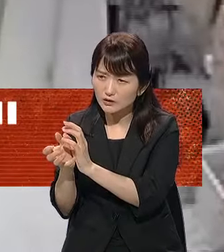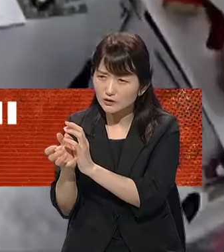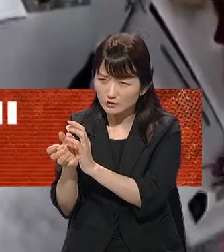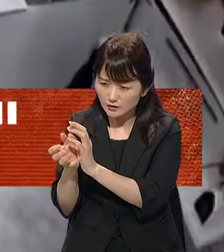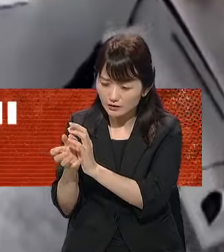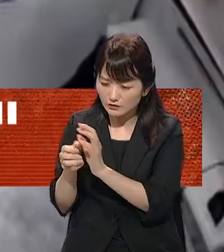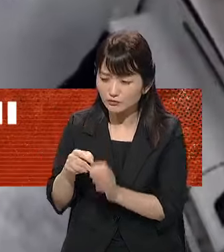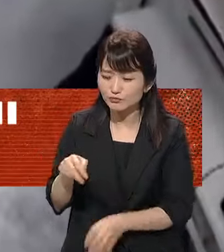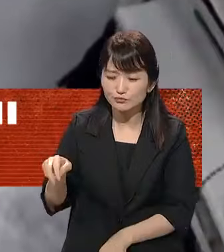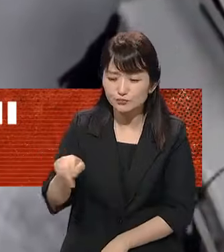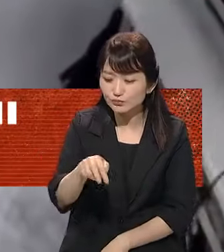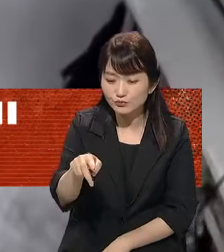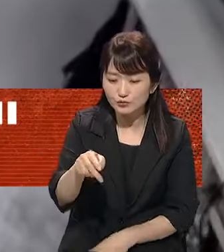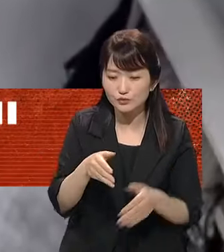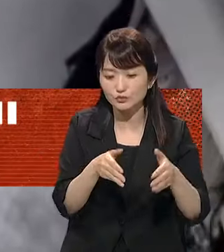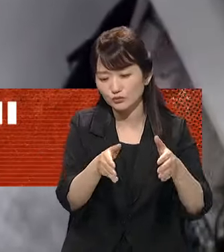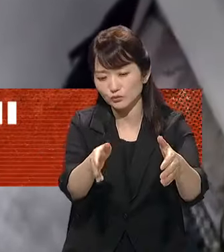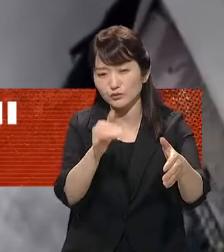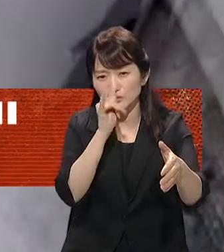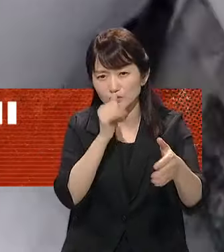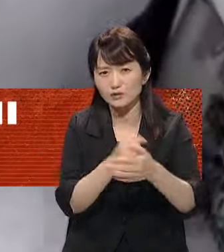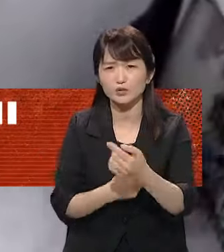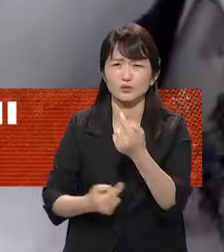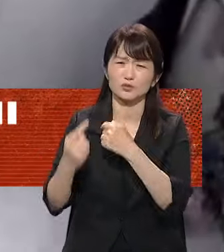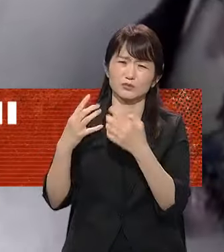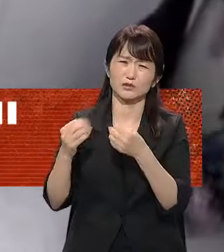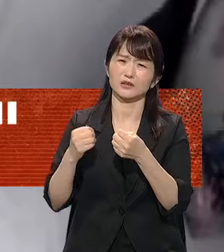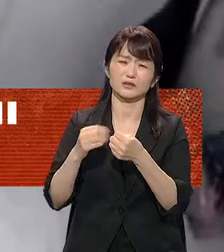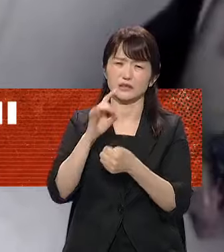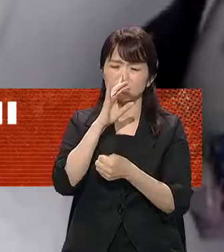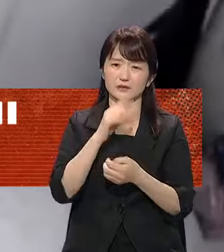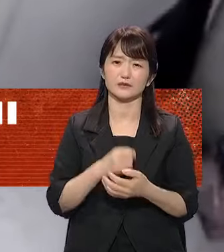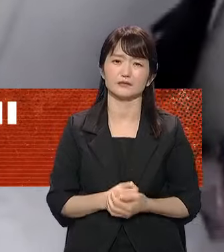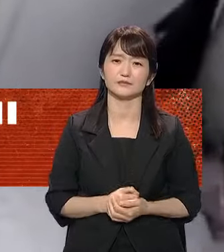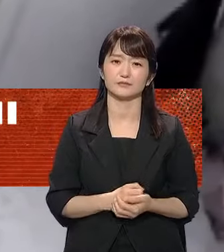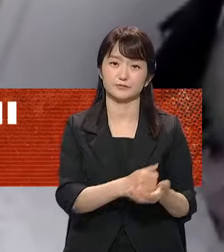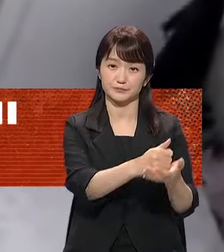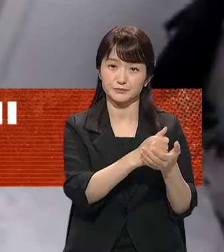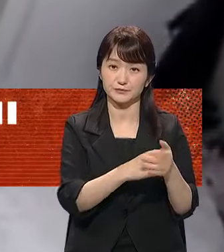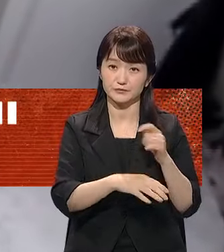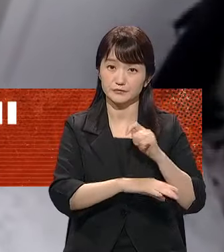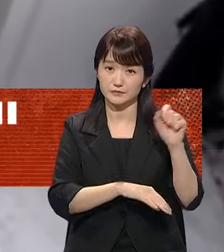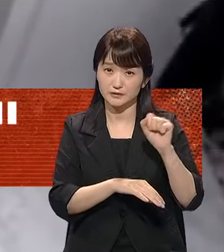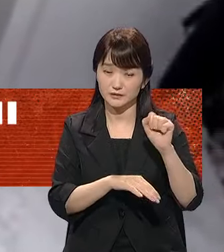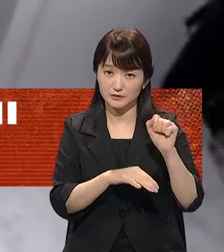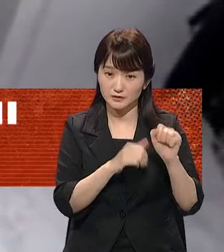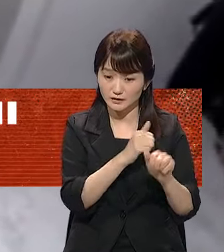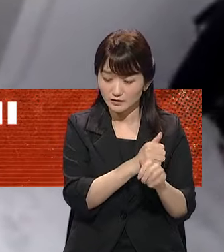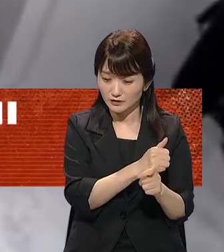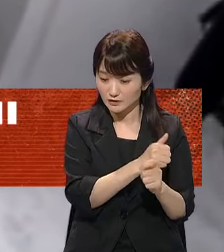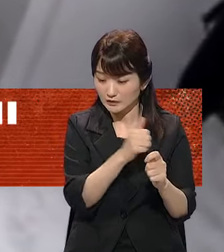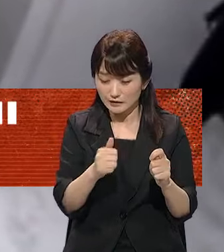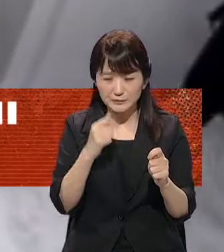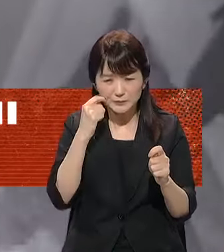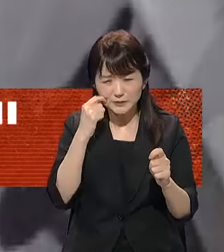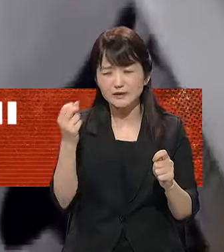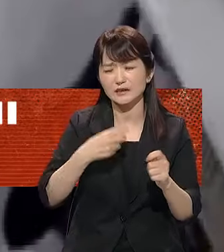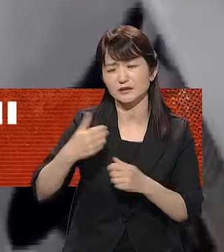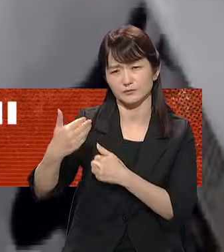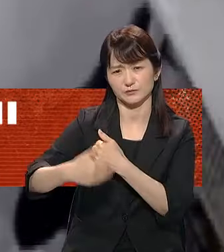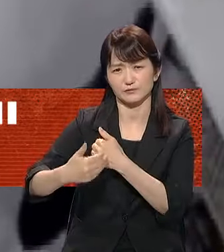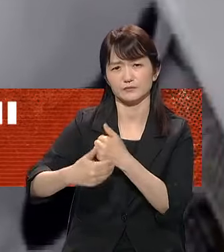구조라고 합니다 주문도 많을 때라서 바빠서 안 된다고 말했지만이 손님은 택시 기사가 중간에 못 내리게 한다면서 다시 요청을